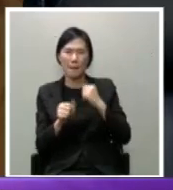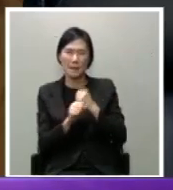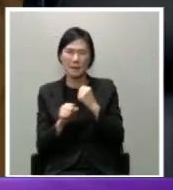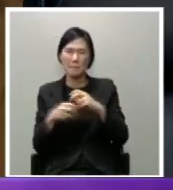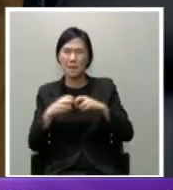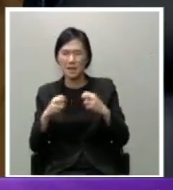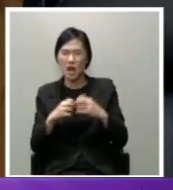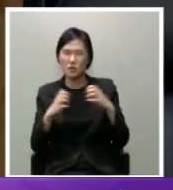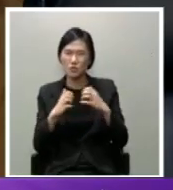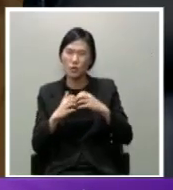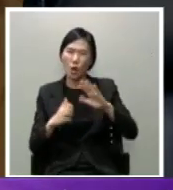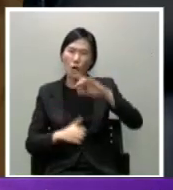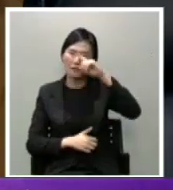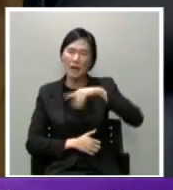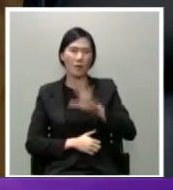ราสั่งไม่ฟ้อง